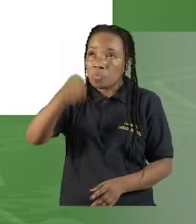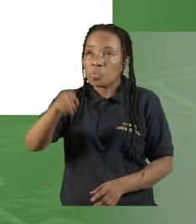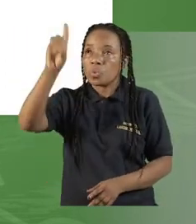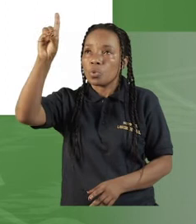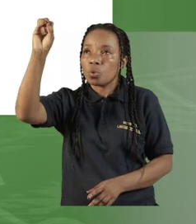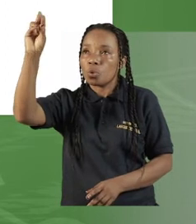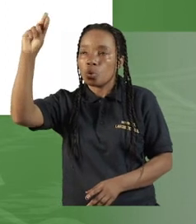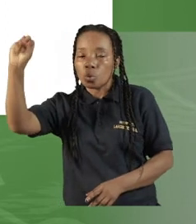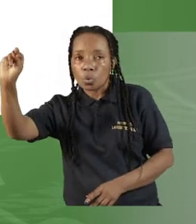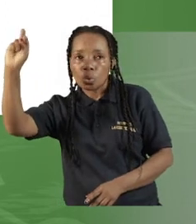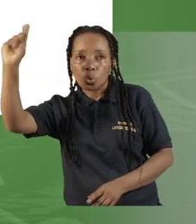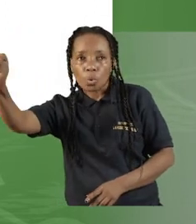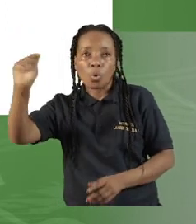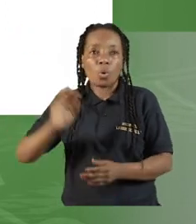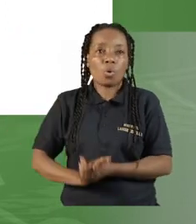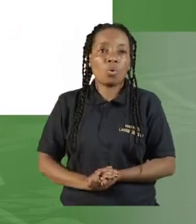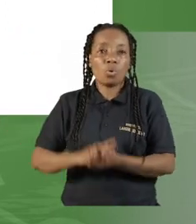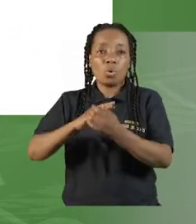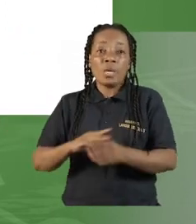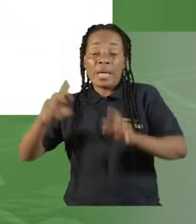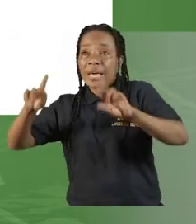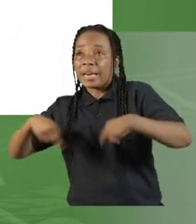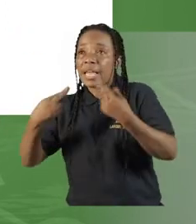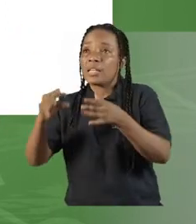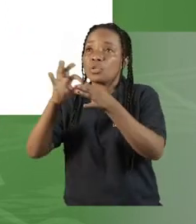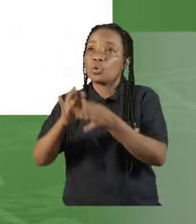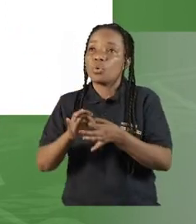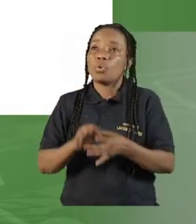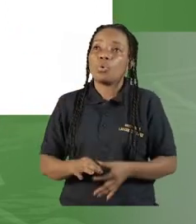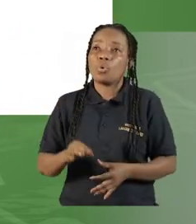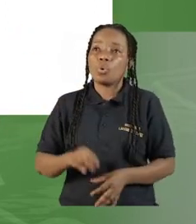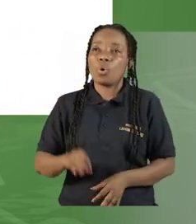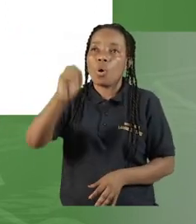une réaction d'oxydation, le produit